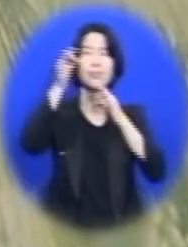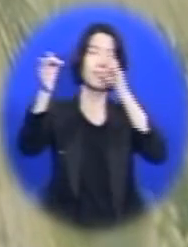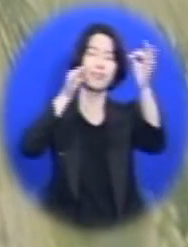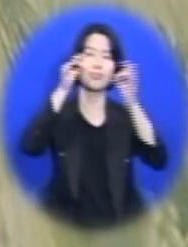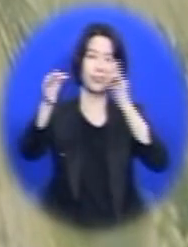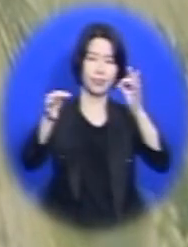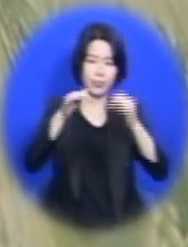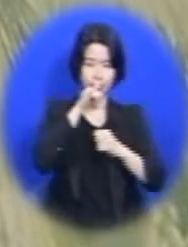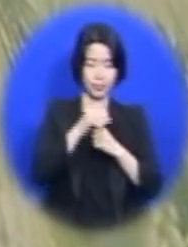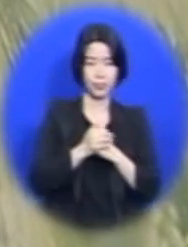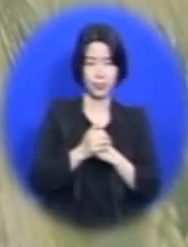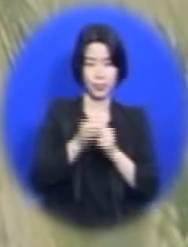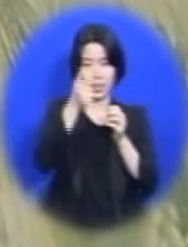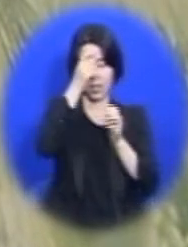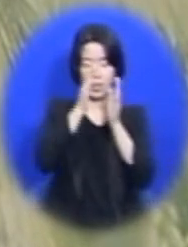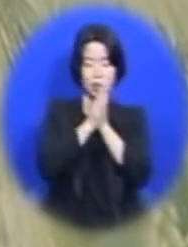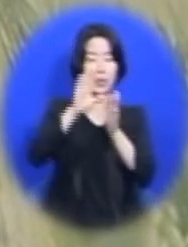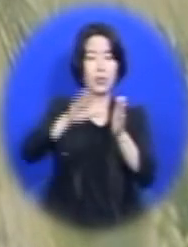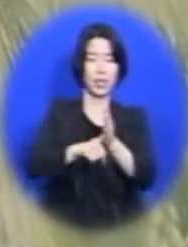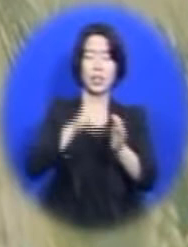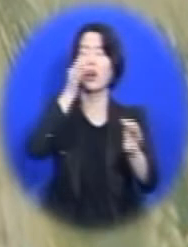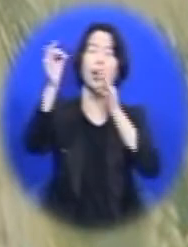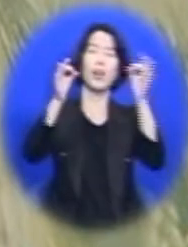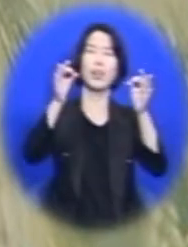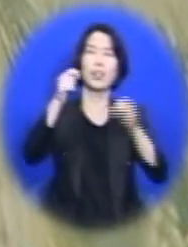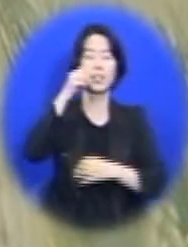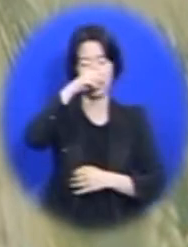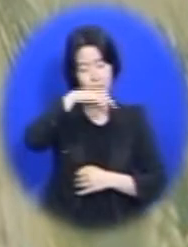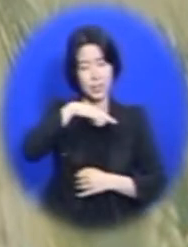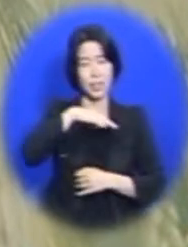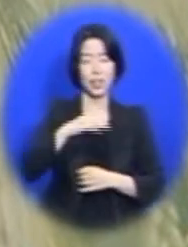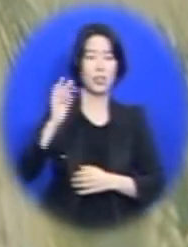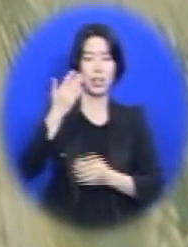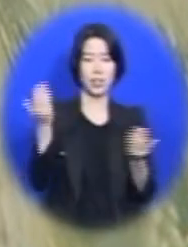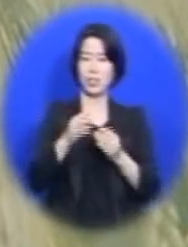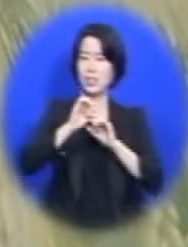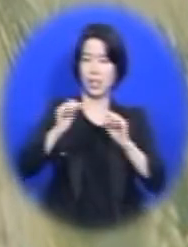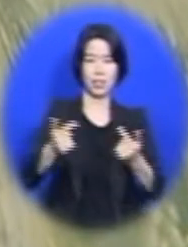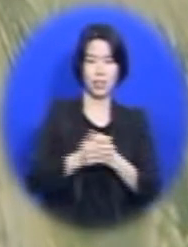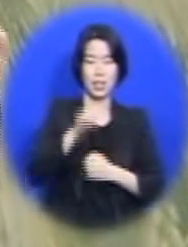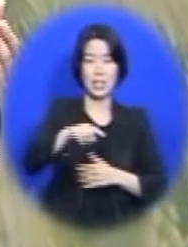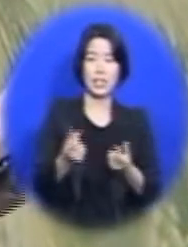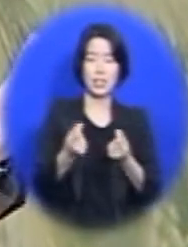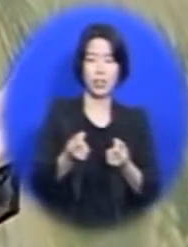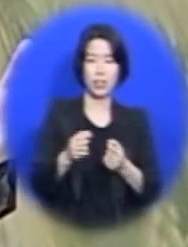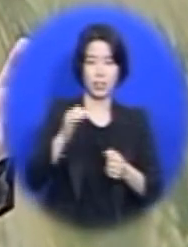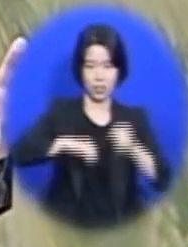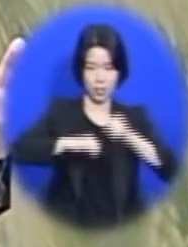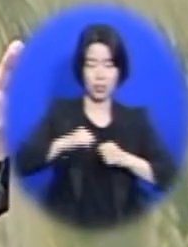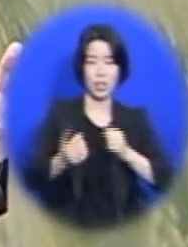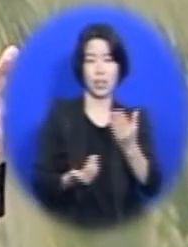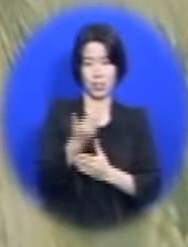소리를 지릅니다. 기도할 때 소리를 지르는 것이 그냥 되는 일이 아닙니다. 이런 역사가 일어났어요.